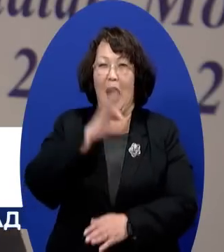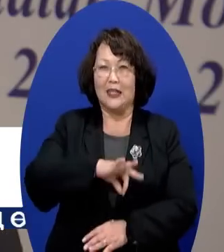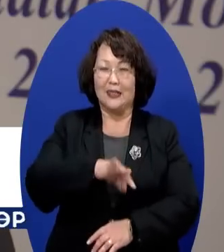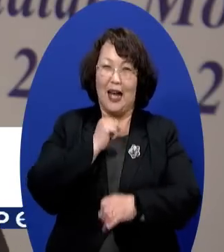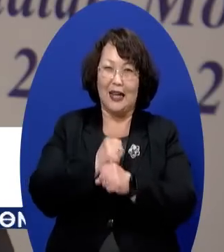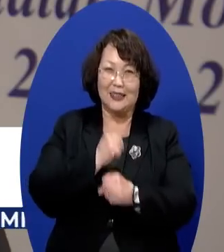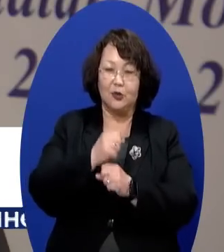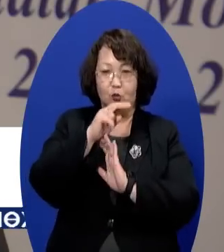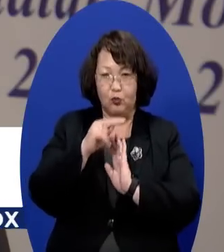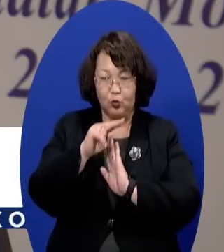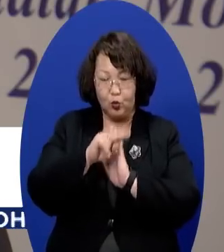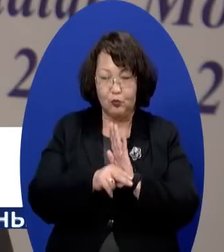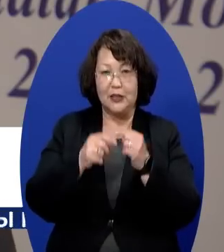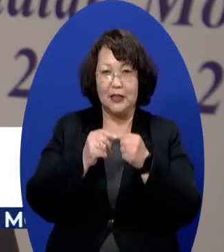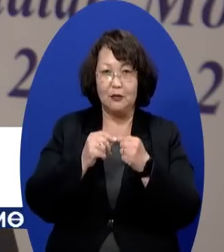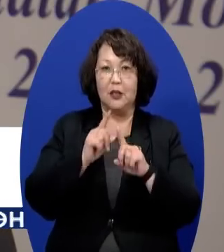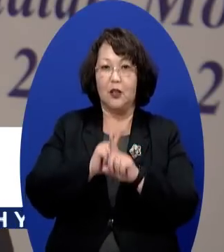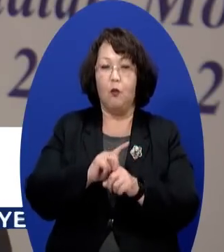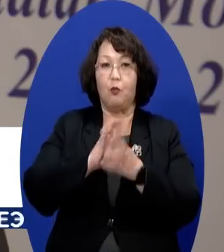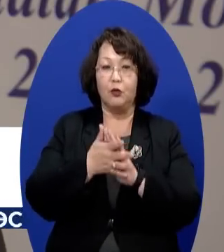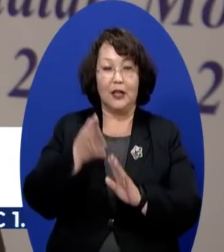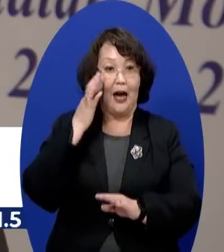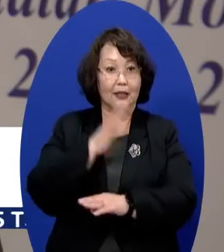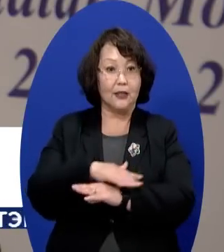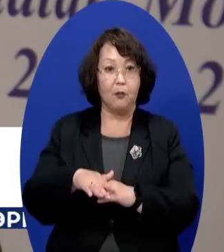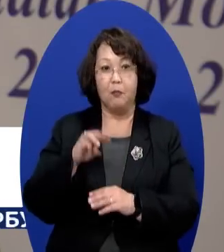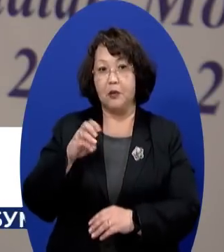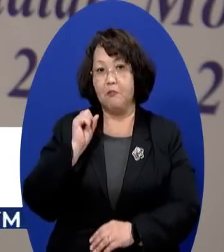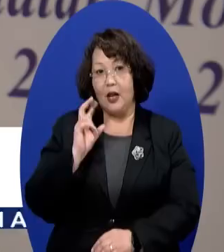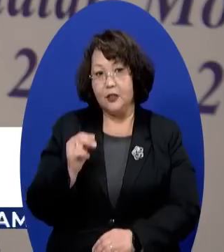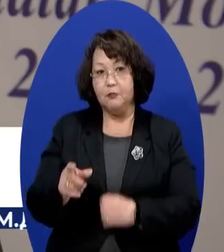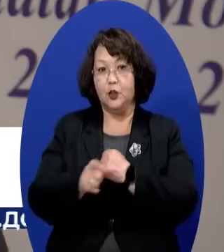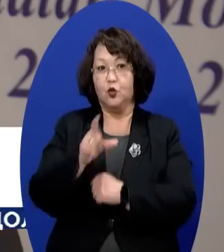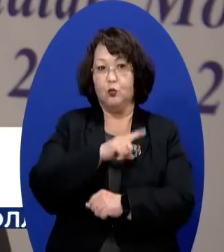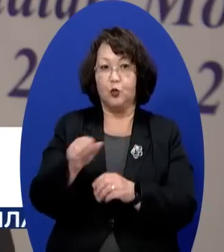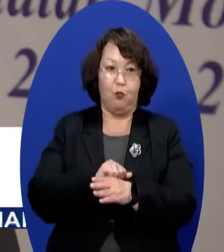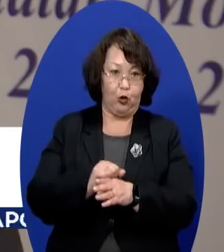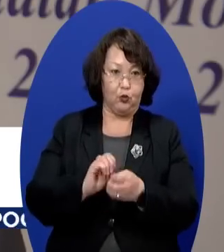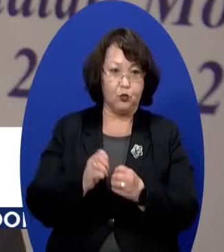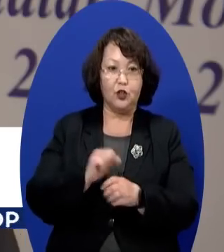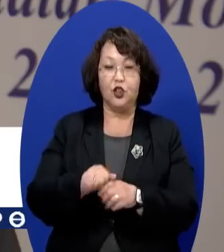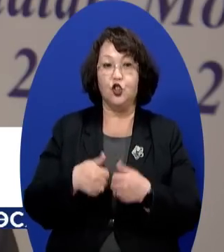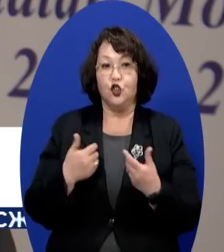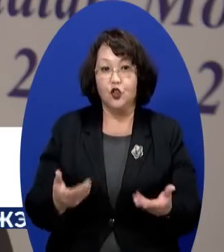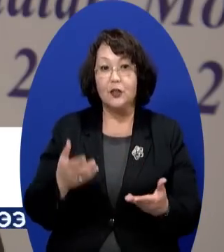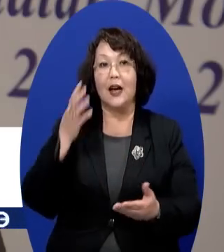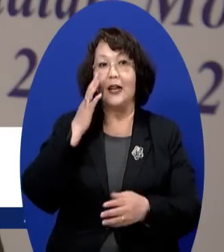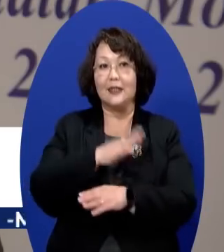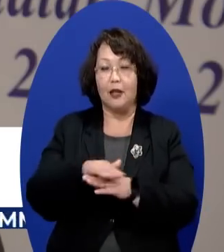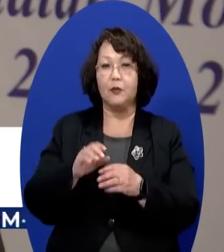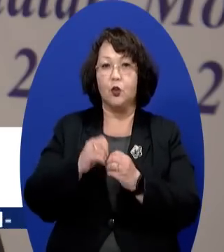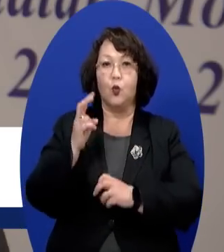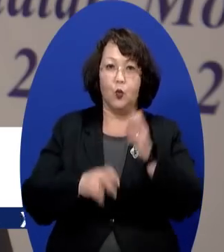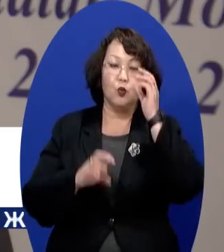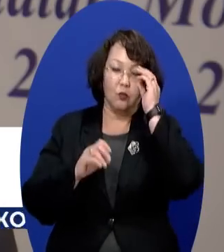тэр ажилдаг аргачлалын одоо манай математикчд боловсруулж өгч юм гэсэн үг. Ийм боловсруулах аргачлалын үйлдвэрт нэвтрүүлнэ гэсэн